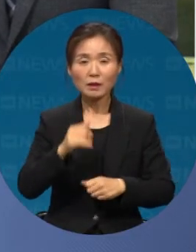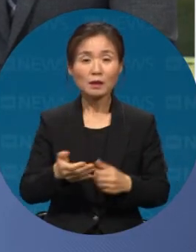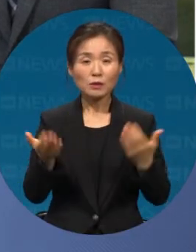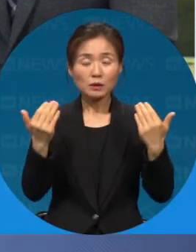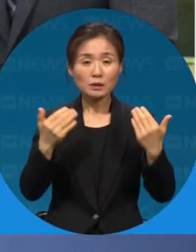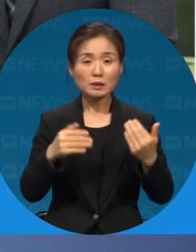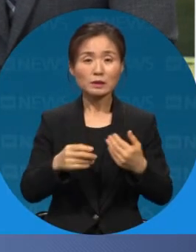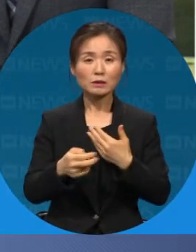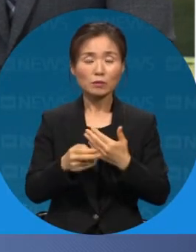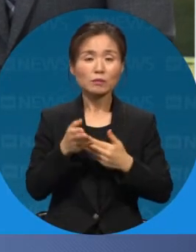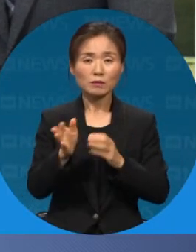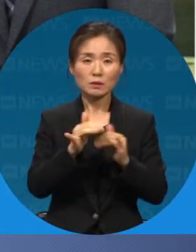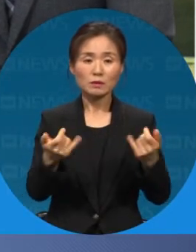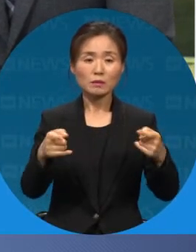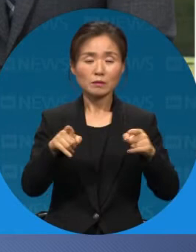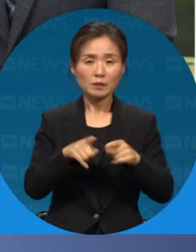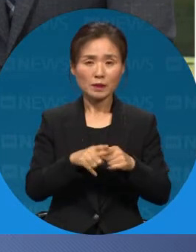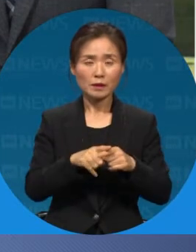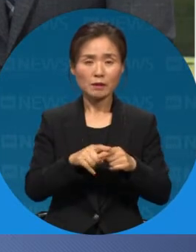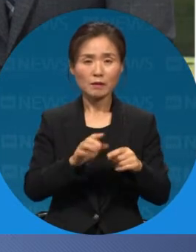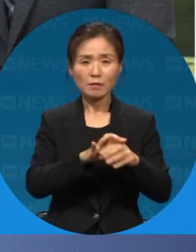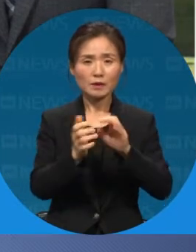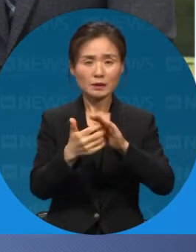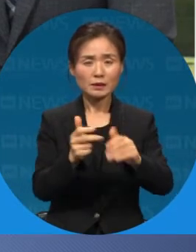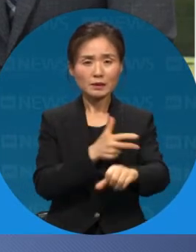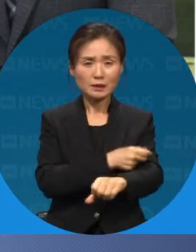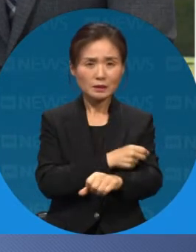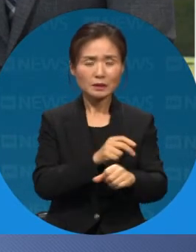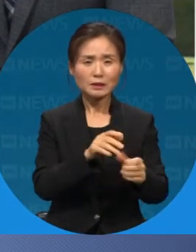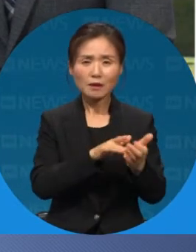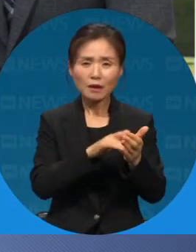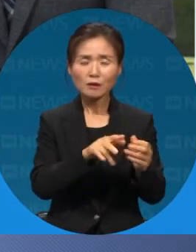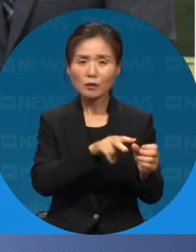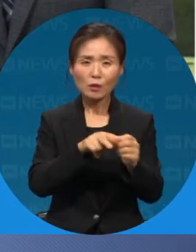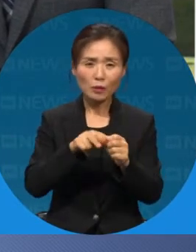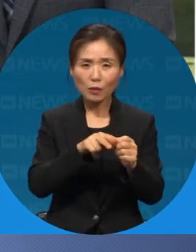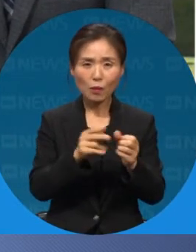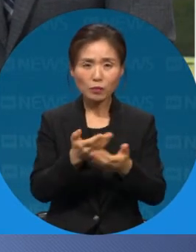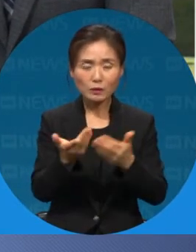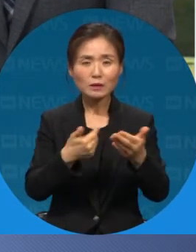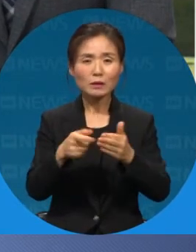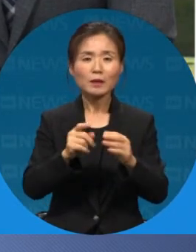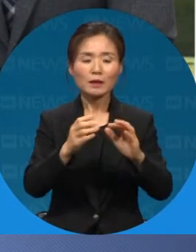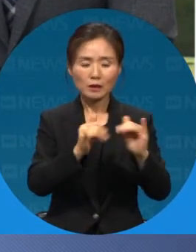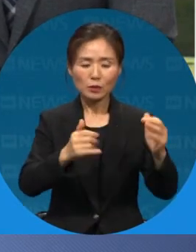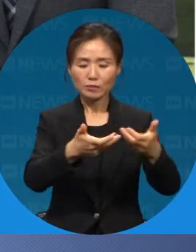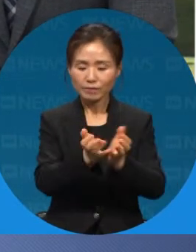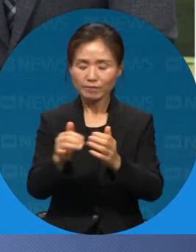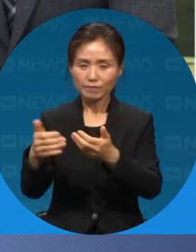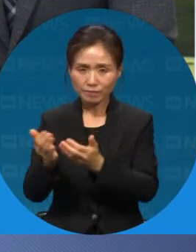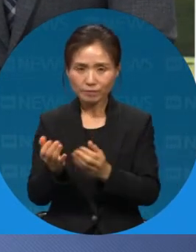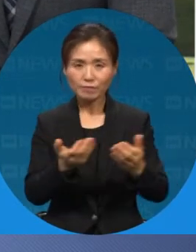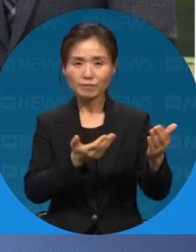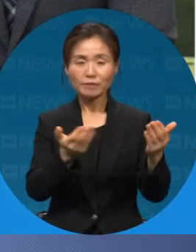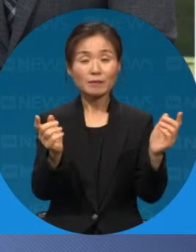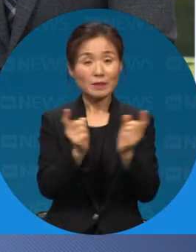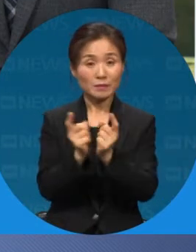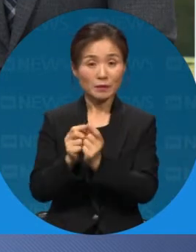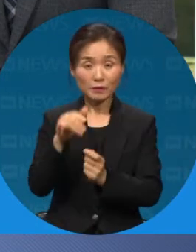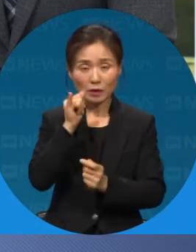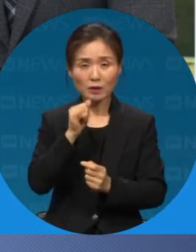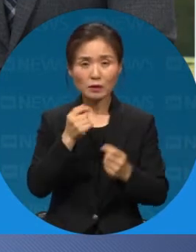전문가들과 함께 백신 정보를 공유하기 위한 가족단위 미팅을 진행하고 있습니다 이 또 정확한 정보를 자연스럽게